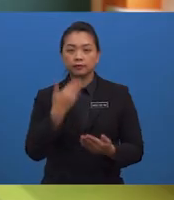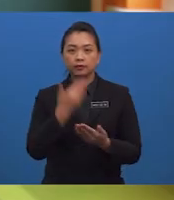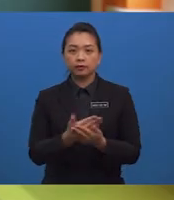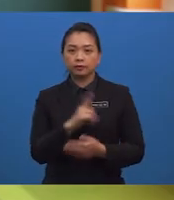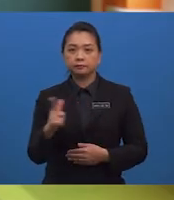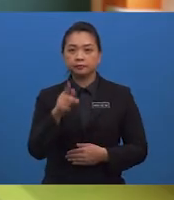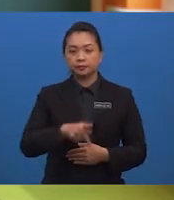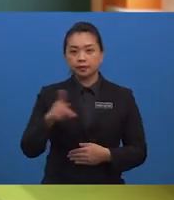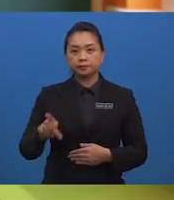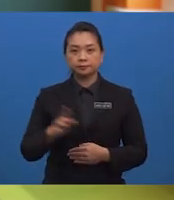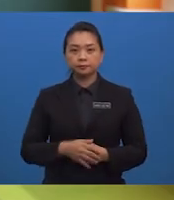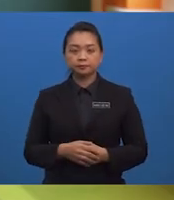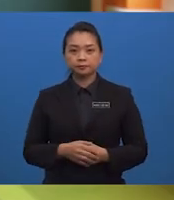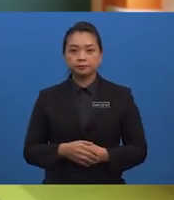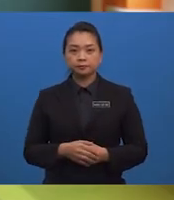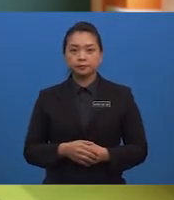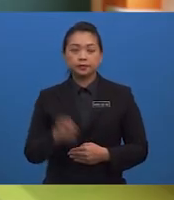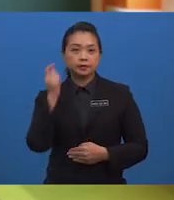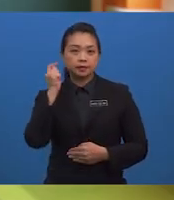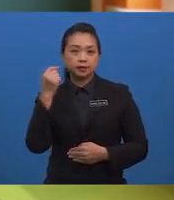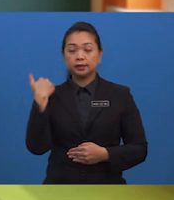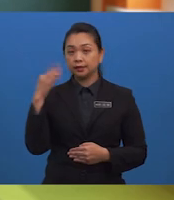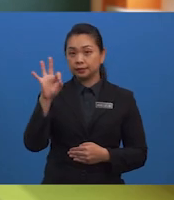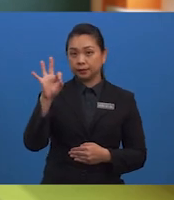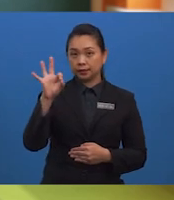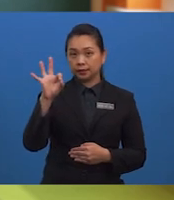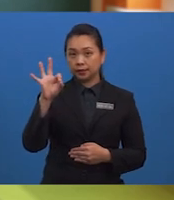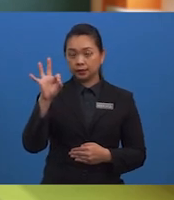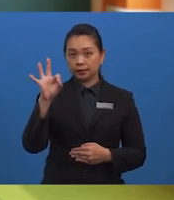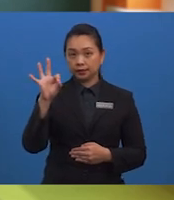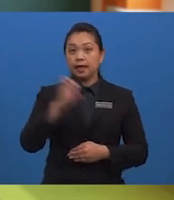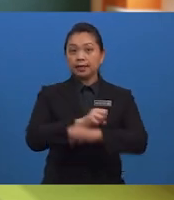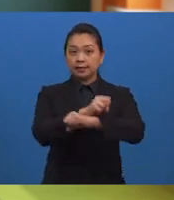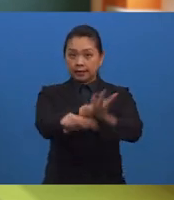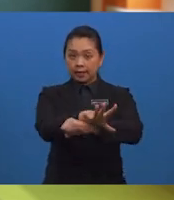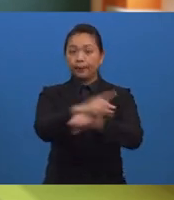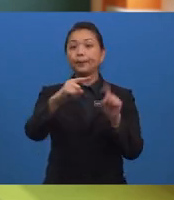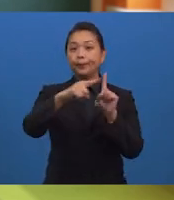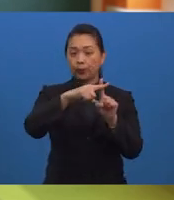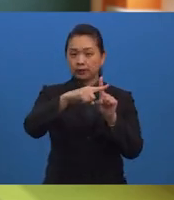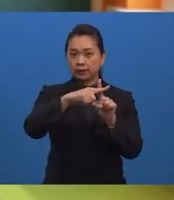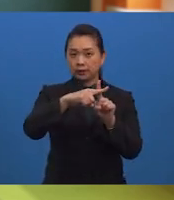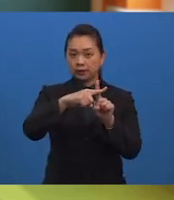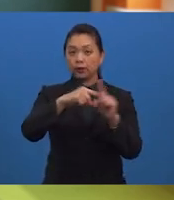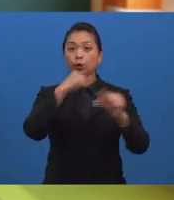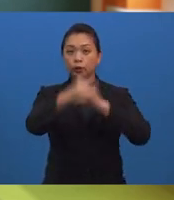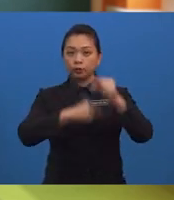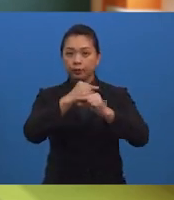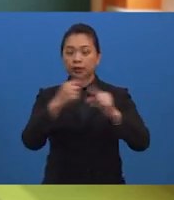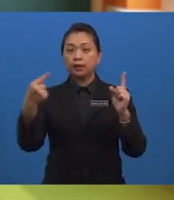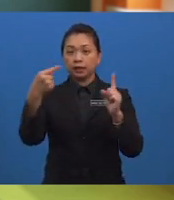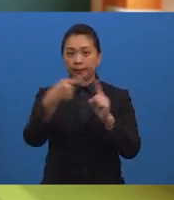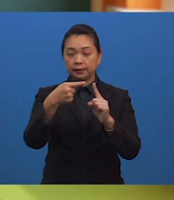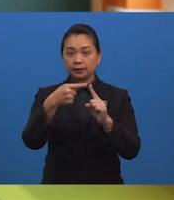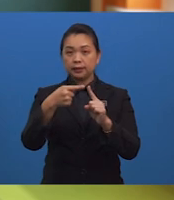Baiklah pelajar-pelajar, itulah tadi 9 kesan positif globalisasi ekonomi kepada negara sedang